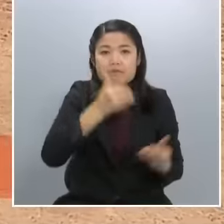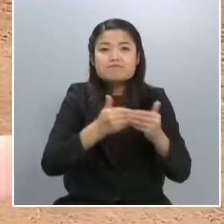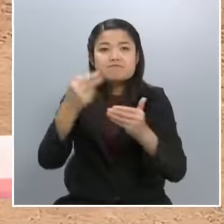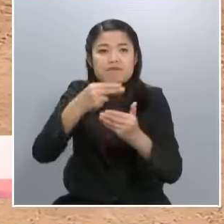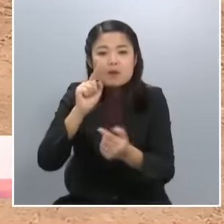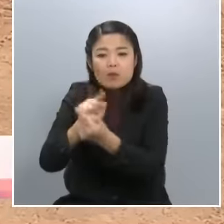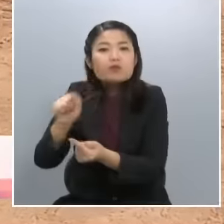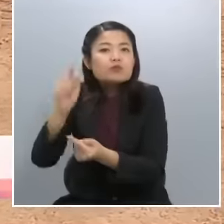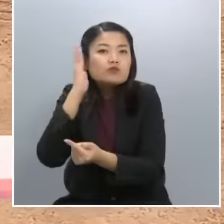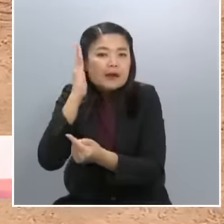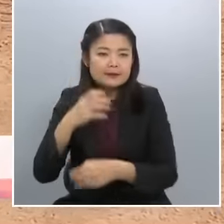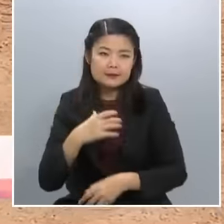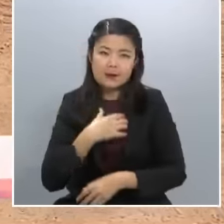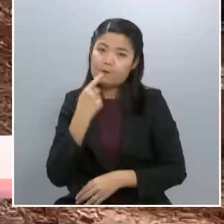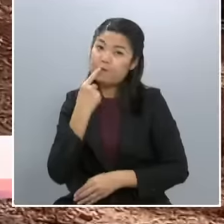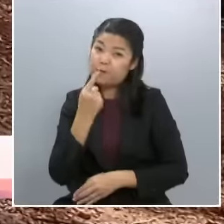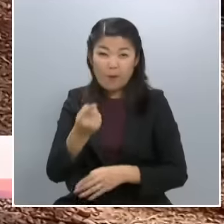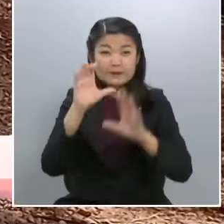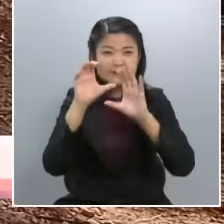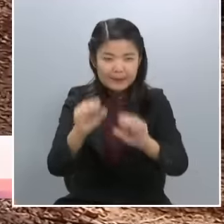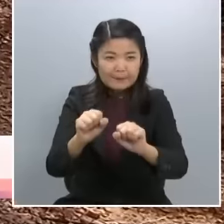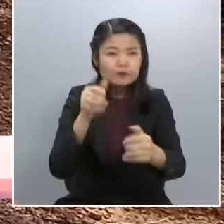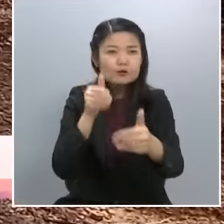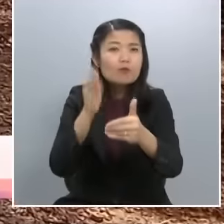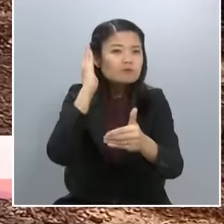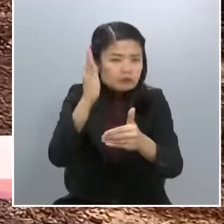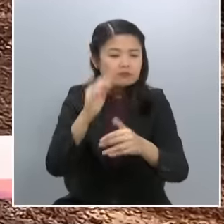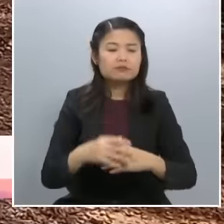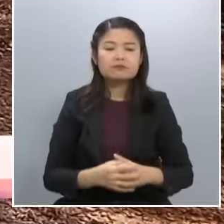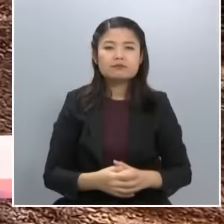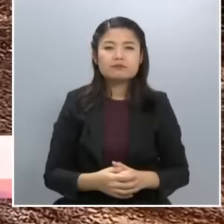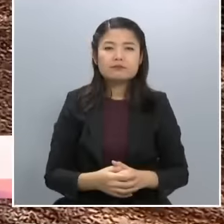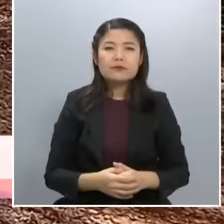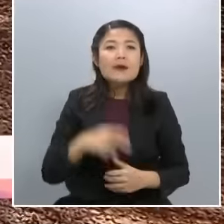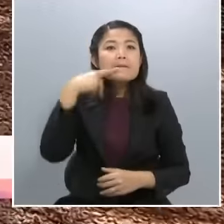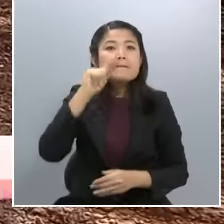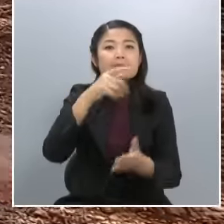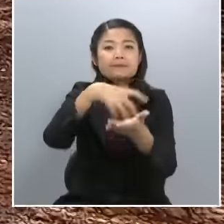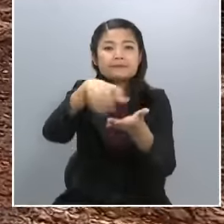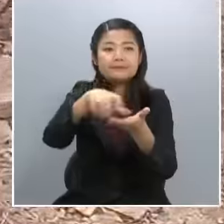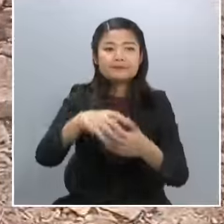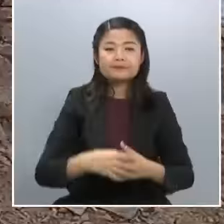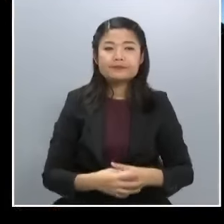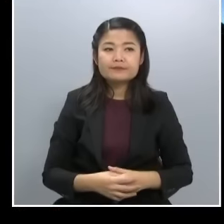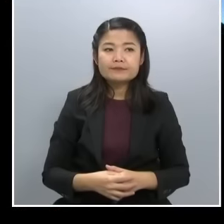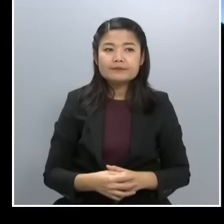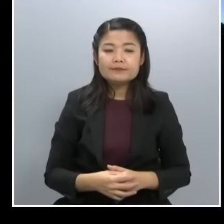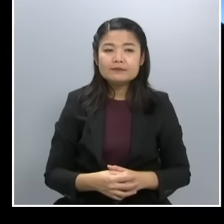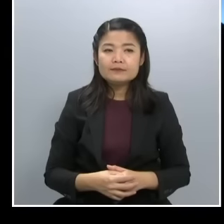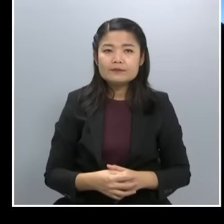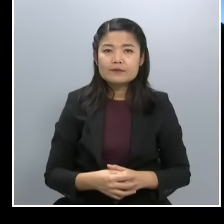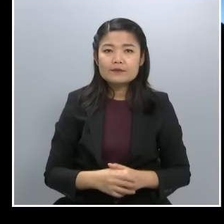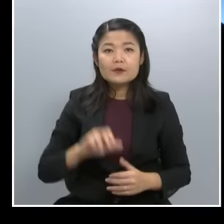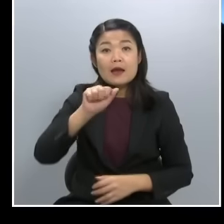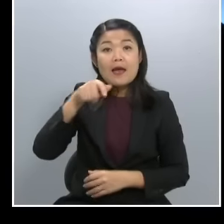นี้ยืนยันนะว่าต้องการดำเนินคดีเอาเรื่องทางเรวัฒน์ให้ถึงที่สุดเหมือนกันฟังเสียงป้าหีดดูนะฮะเไปในแอป